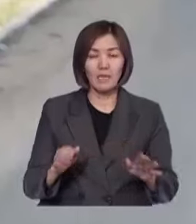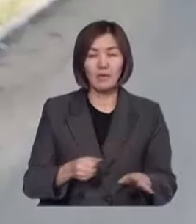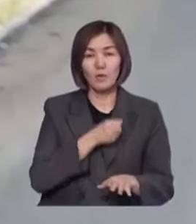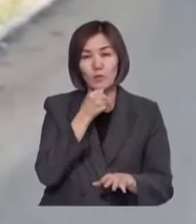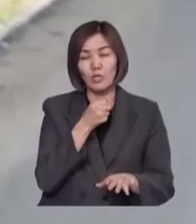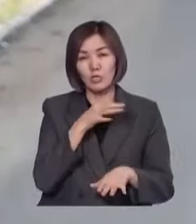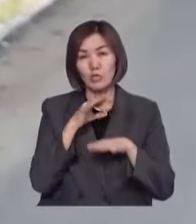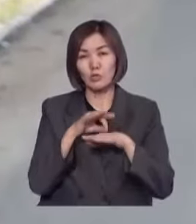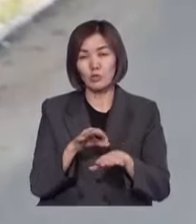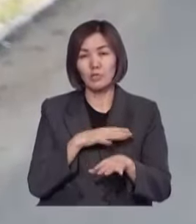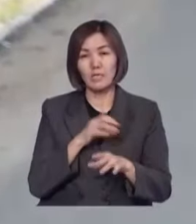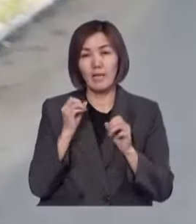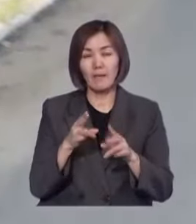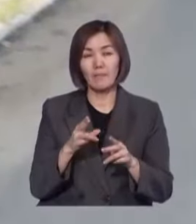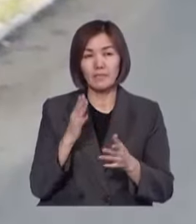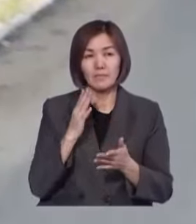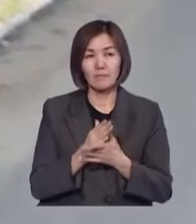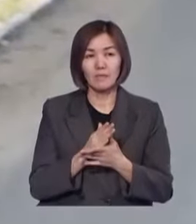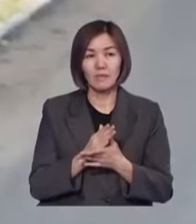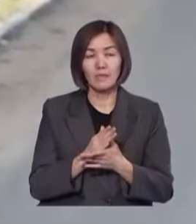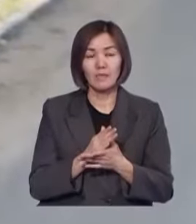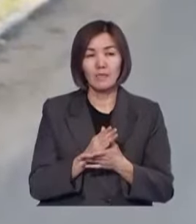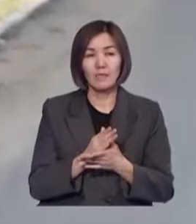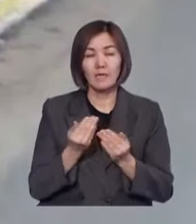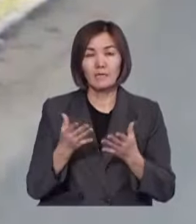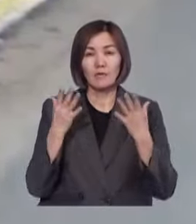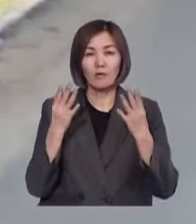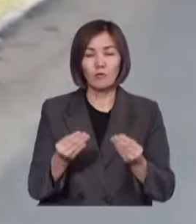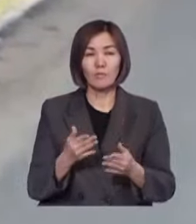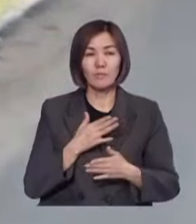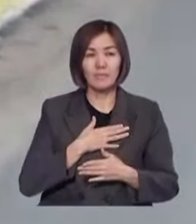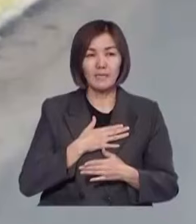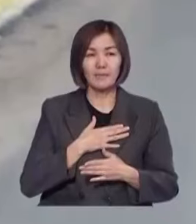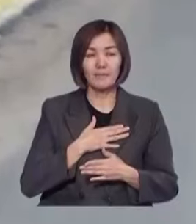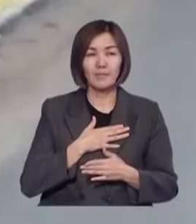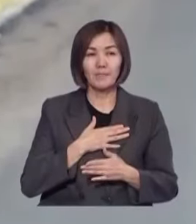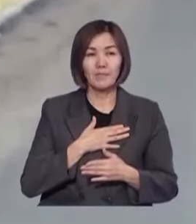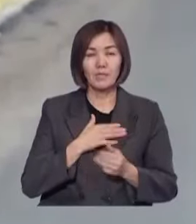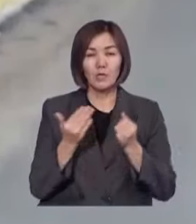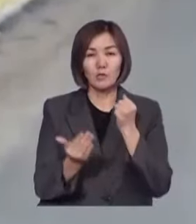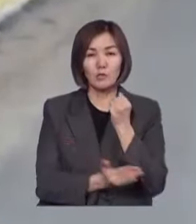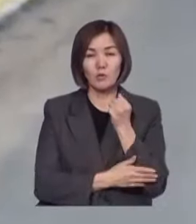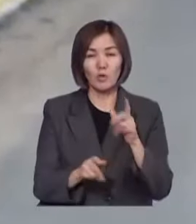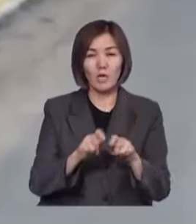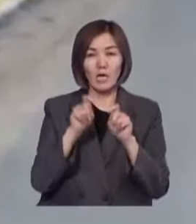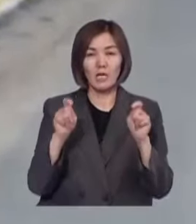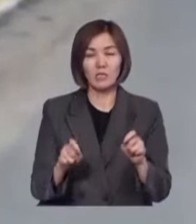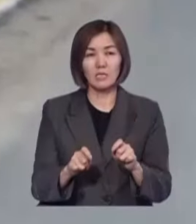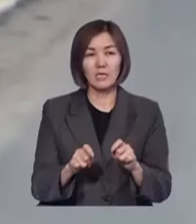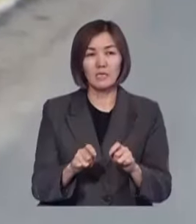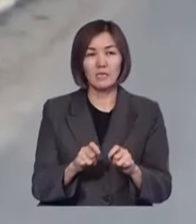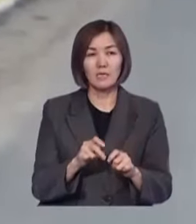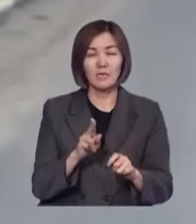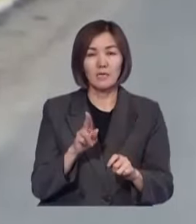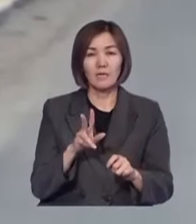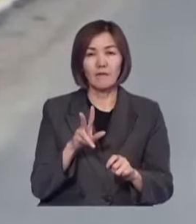үлкендерге де жүргізіледі, және қауіп тобындағы адамдарға жүргізіледі. Қазір таңда бізде соңғы ашылған тест, бұл квантиферон